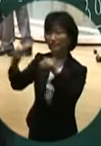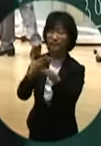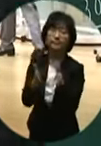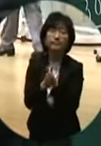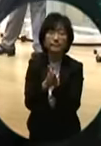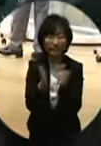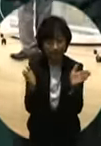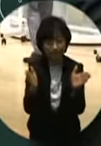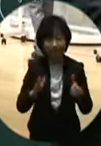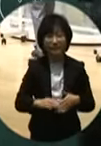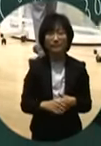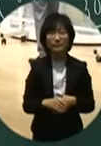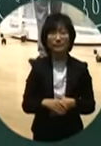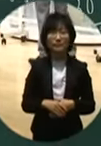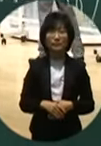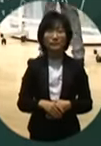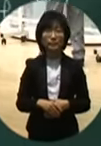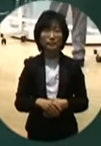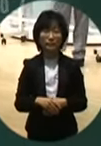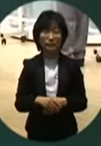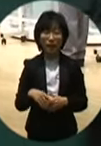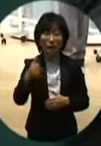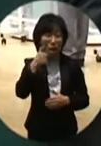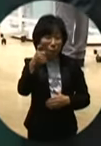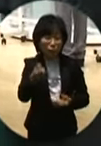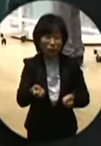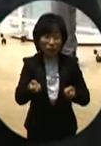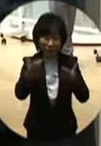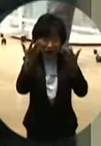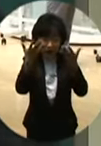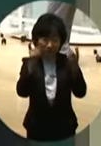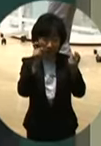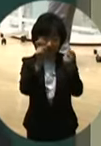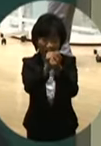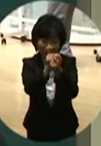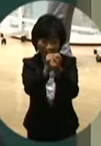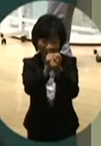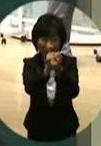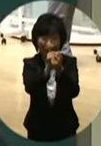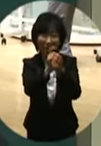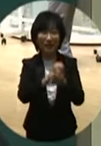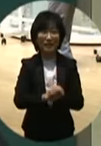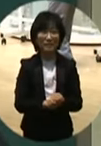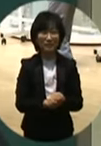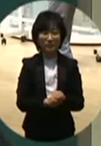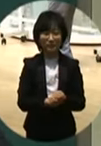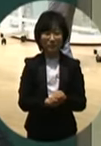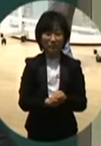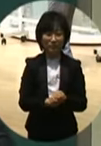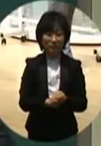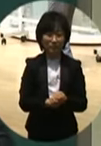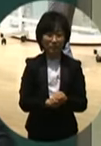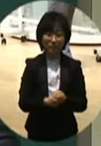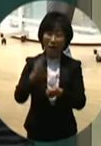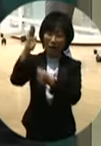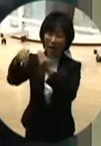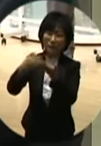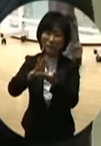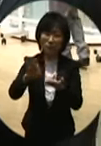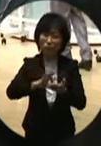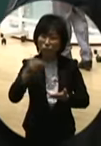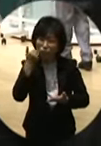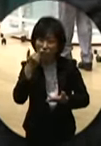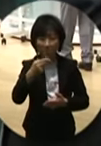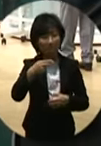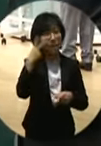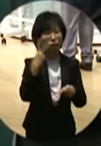your nature, God's work will begin. 오순절 날이 이미 이름인데 하나님이 쓰신 바울 보세요. It said when the day of Pentecost came,